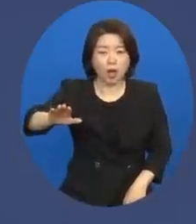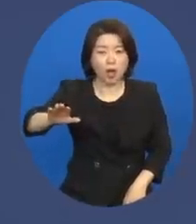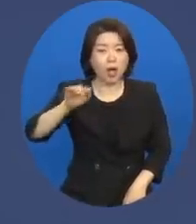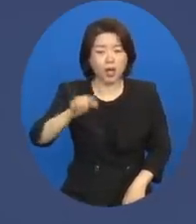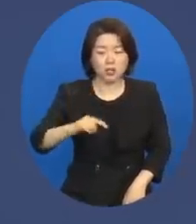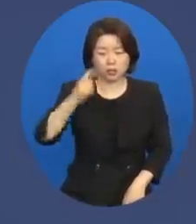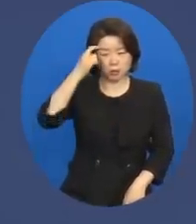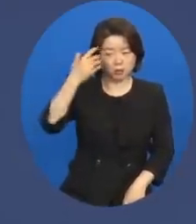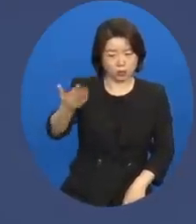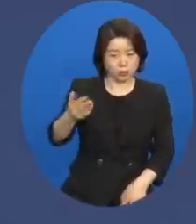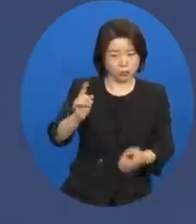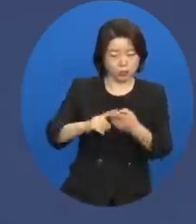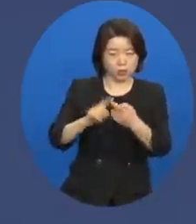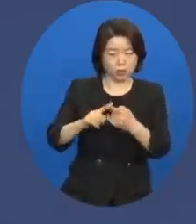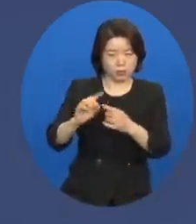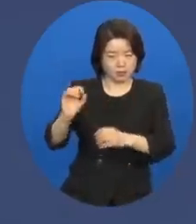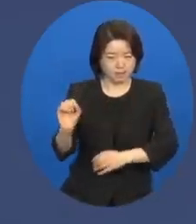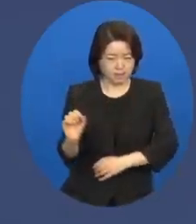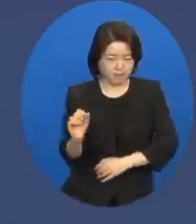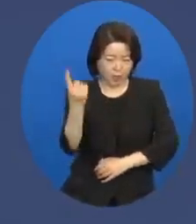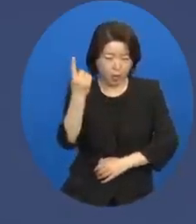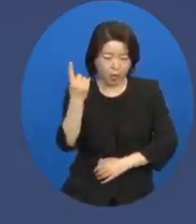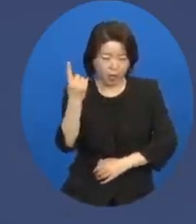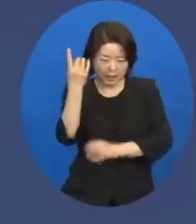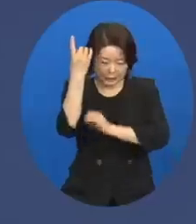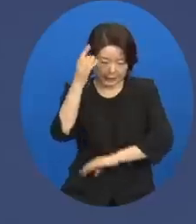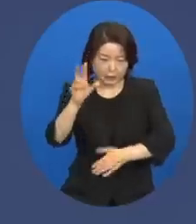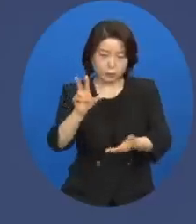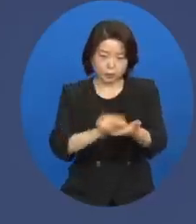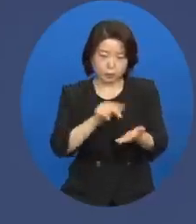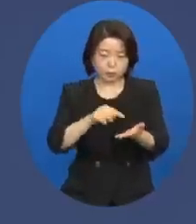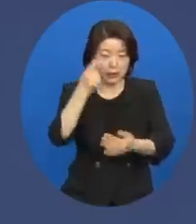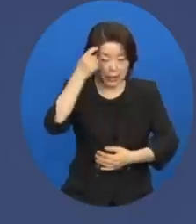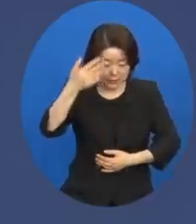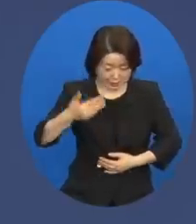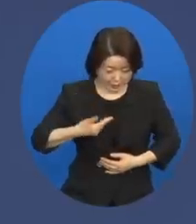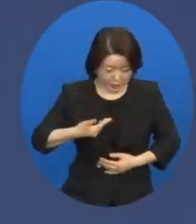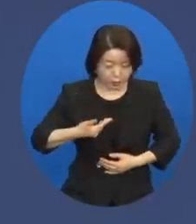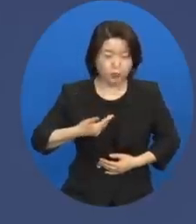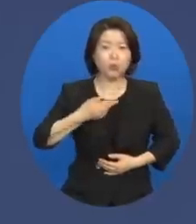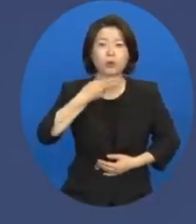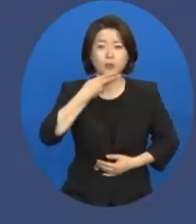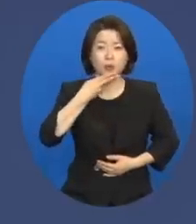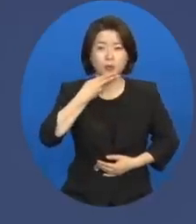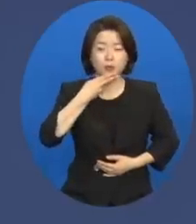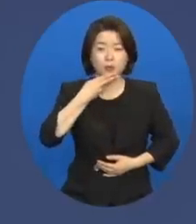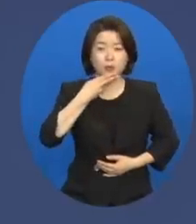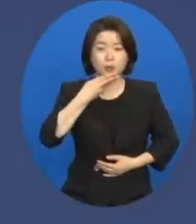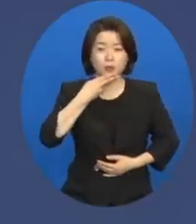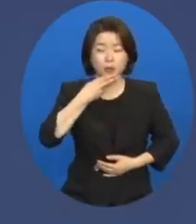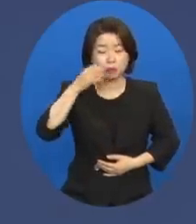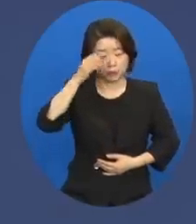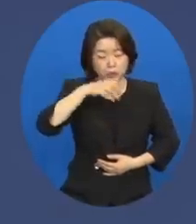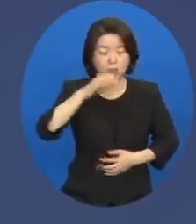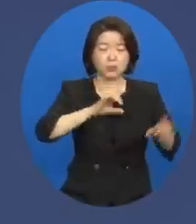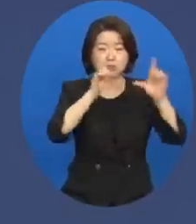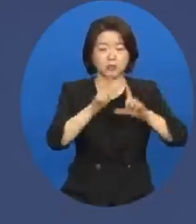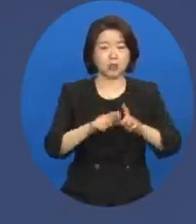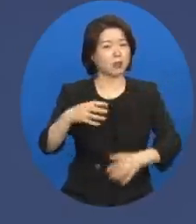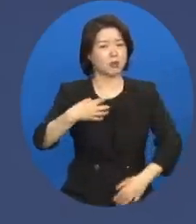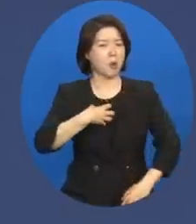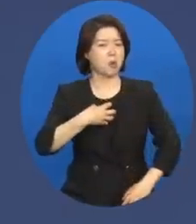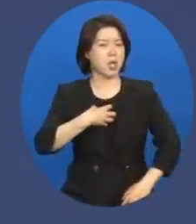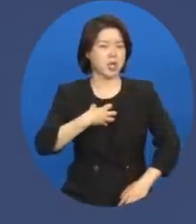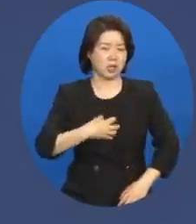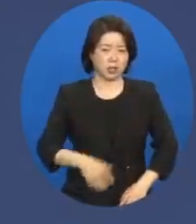이 질문을 가장 근원적이고 본질적인 질문을 하지 않는 것 이게 얼마나 위기인지를 모르는 거예요.